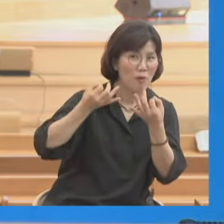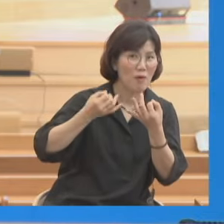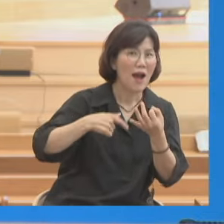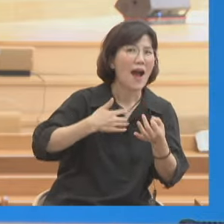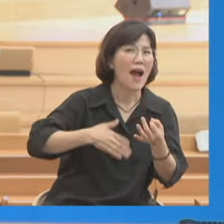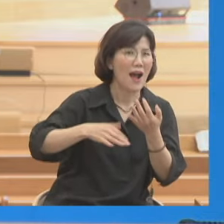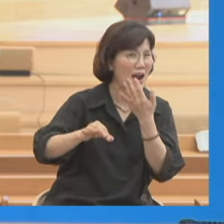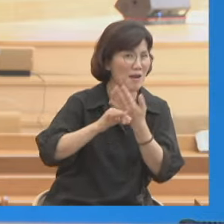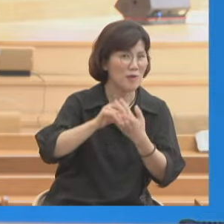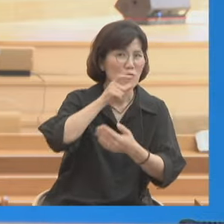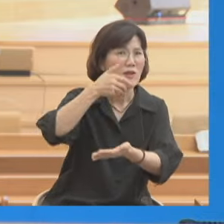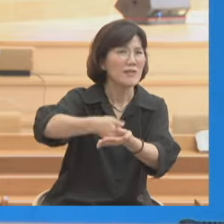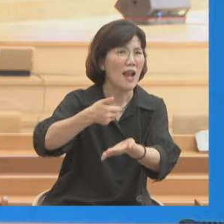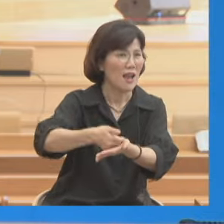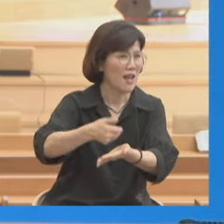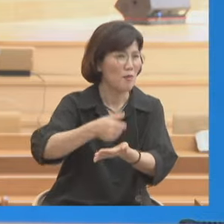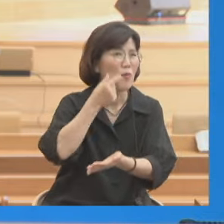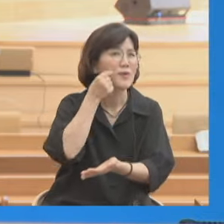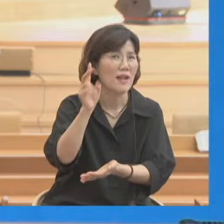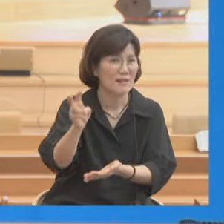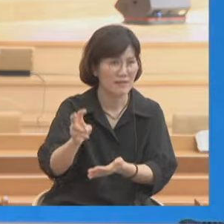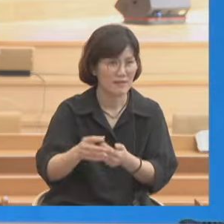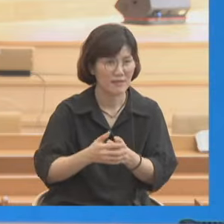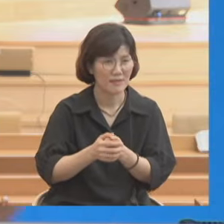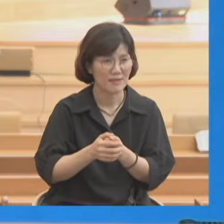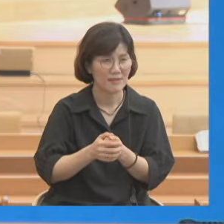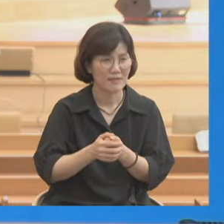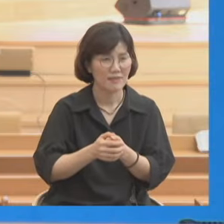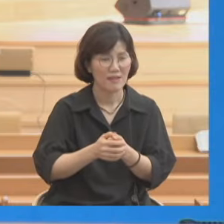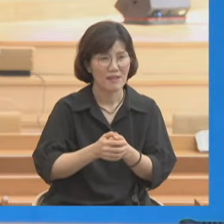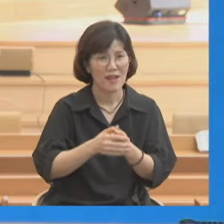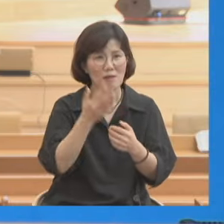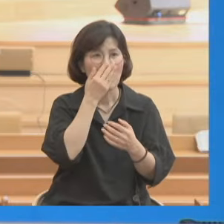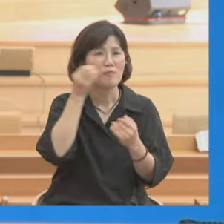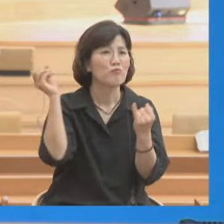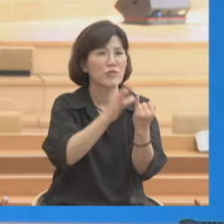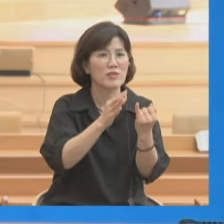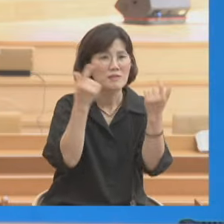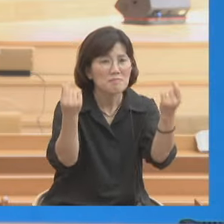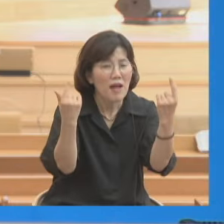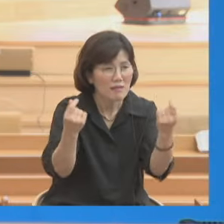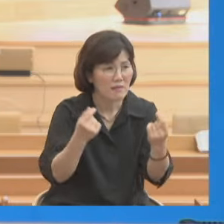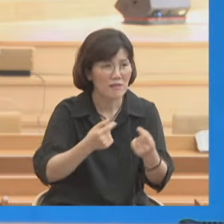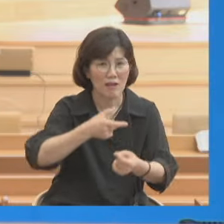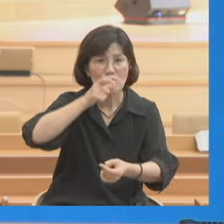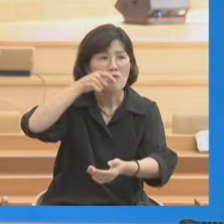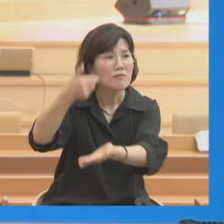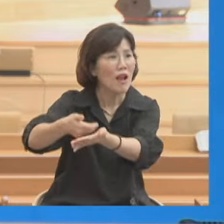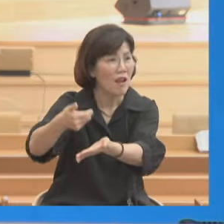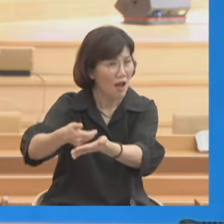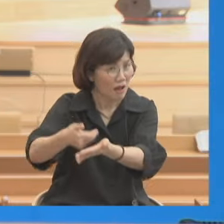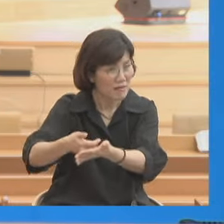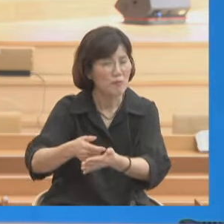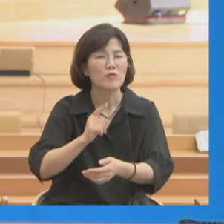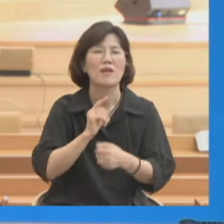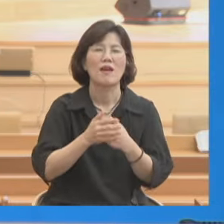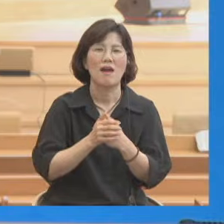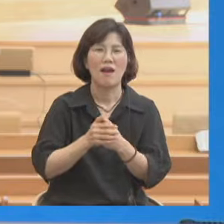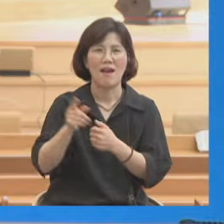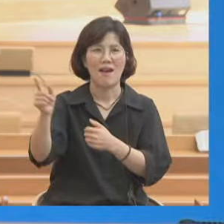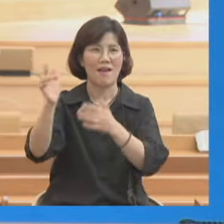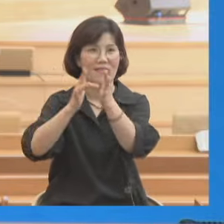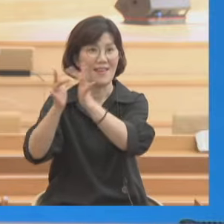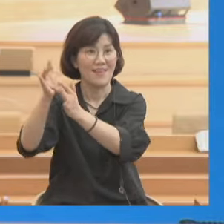말하지도 않을 거라고, 말도 섞지 않을 거고, 사람 취급도 하지 않았을 거라고 그렇게 말해요. 그래서 예수님이 이 여인의 어떤 그